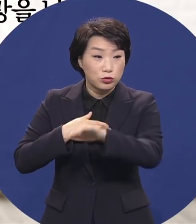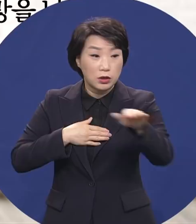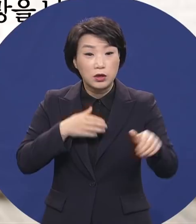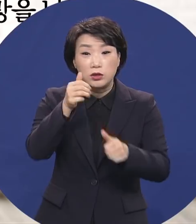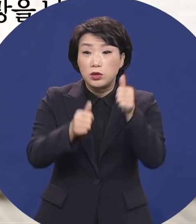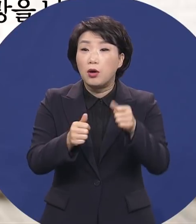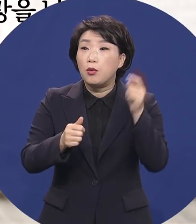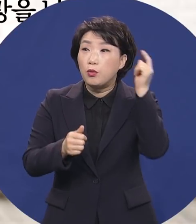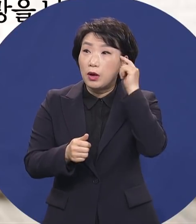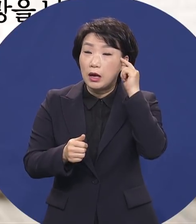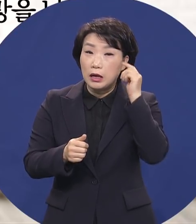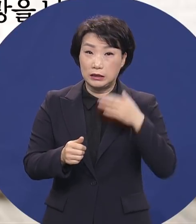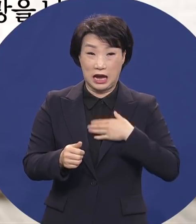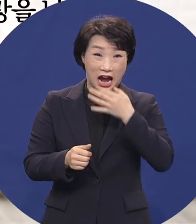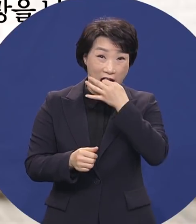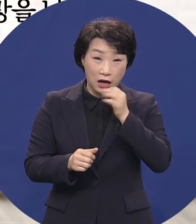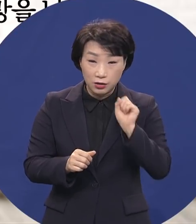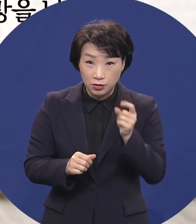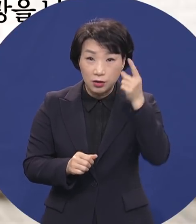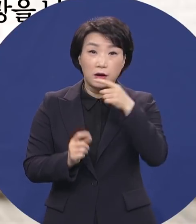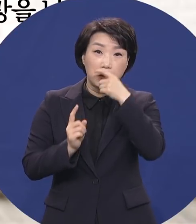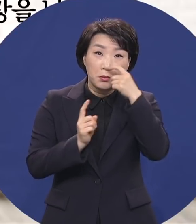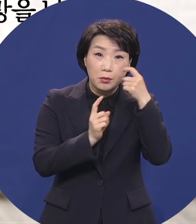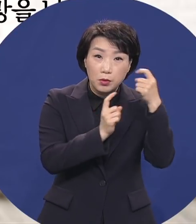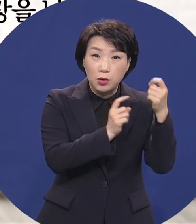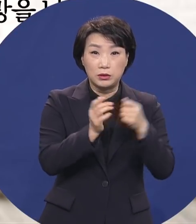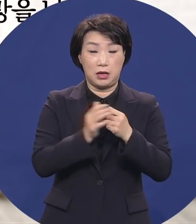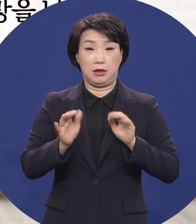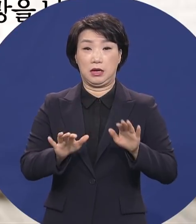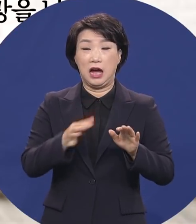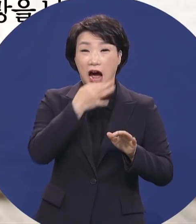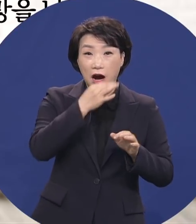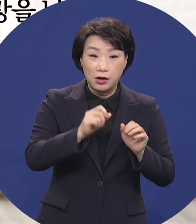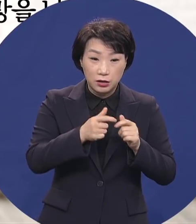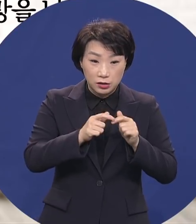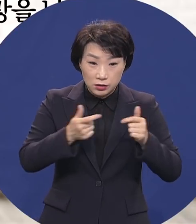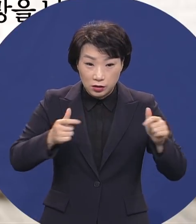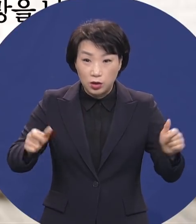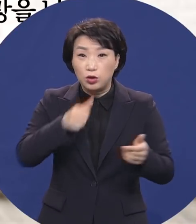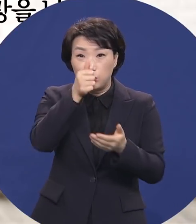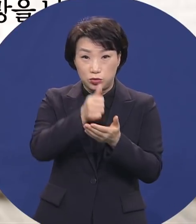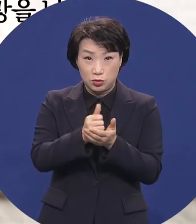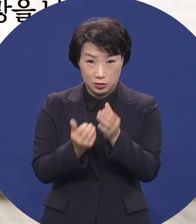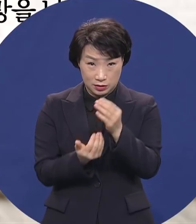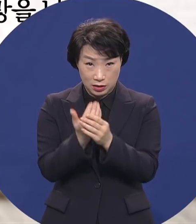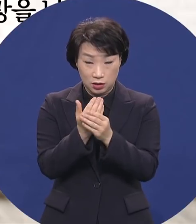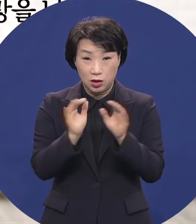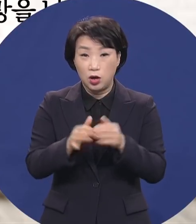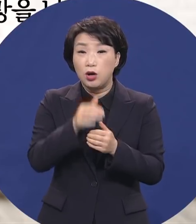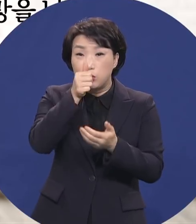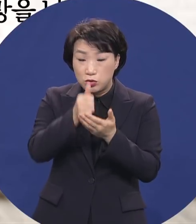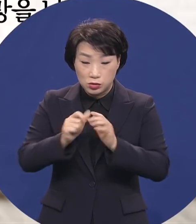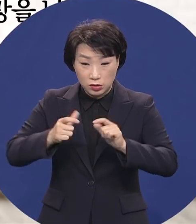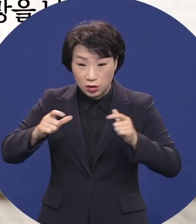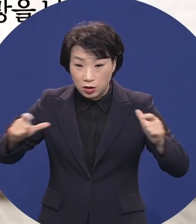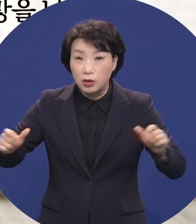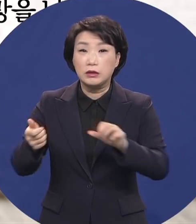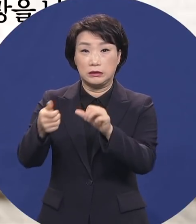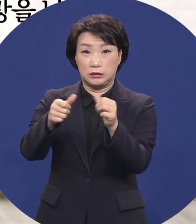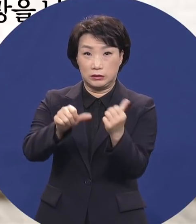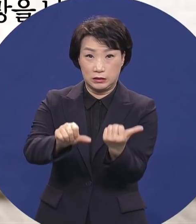받는 것은 자기 욕심에 끌려 미혹됨이니 욕심이 잉태한즉 죄를 낳고 죄가 장성한즉